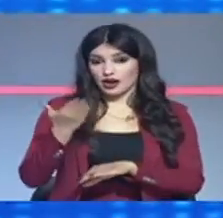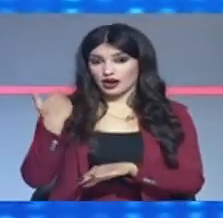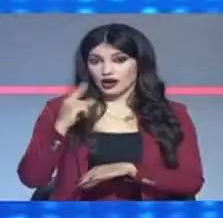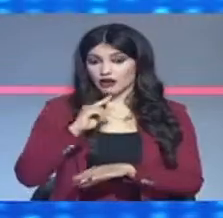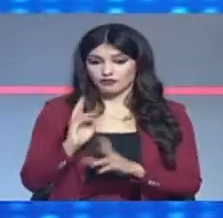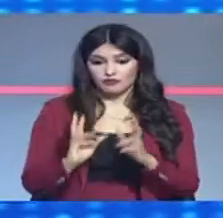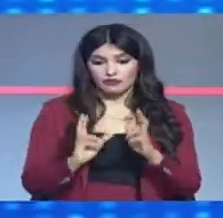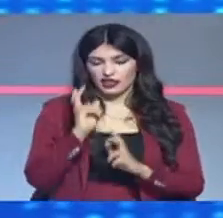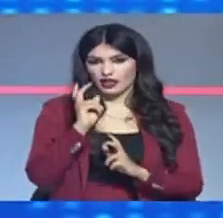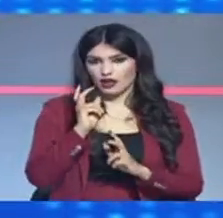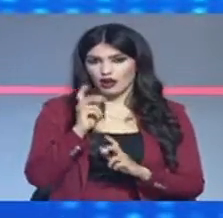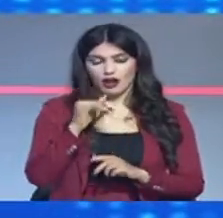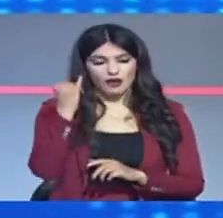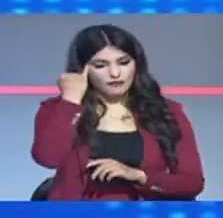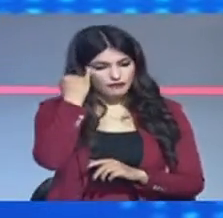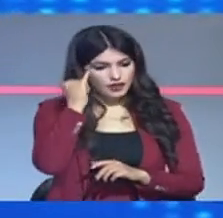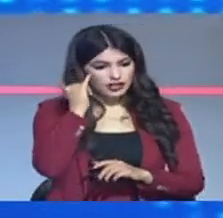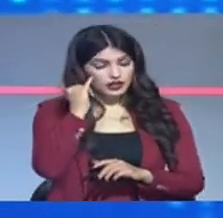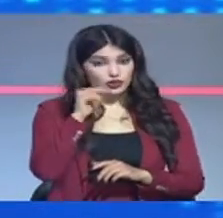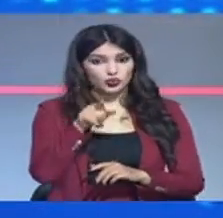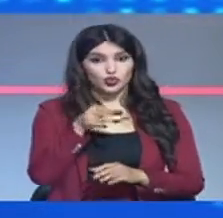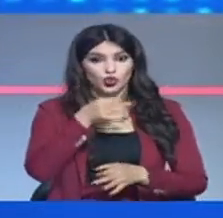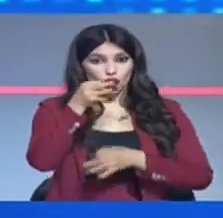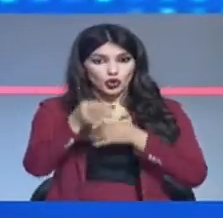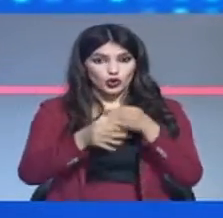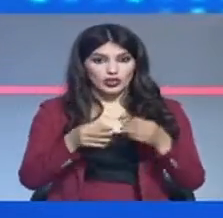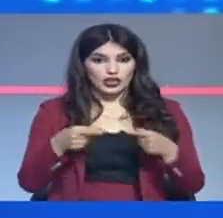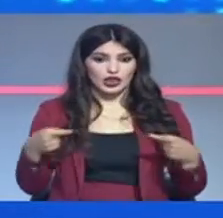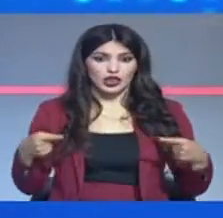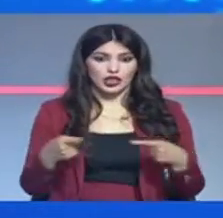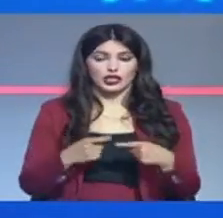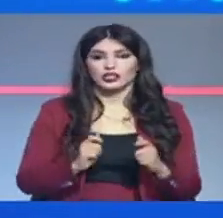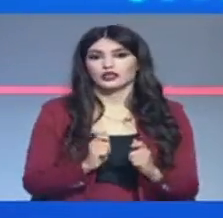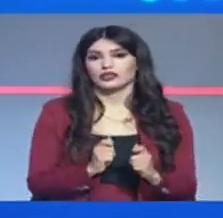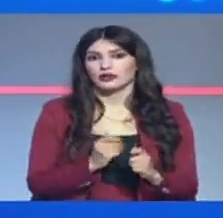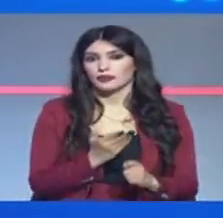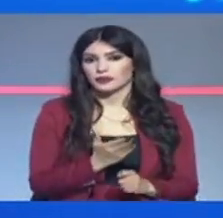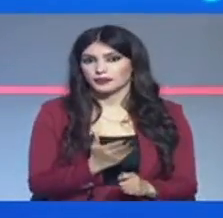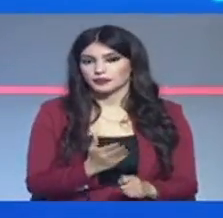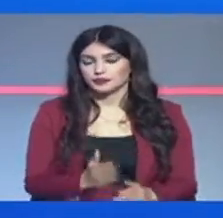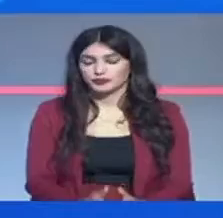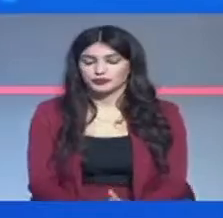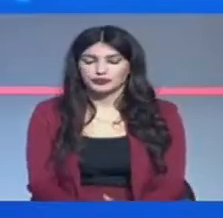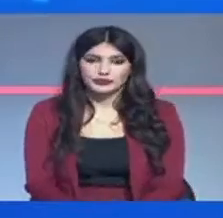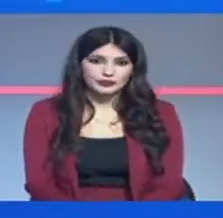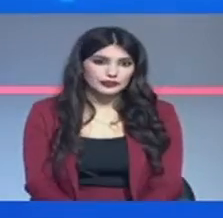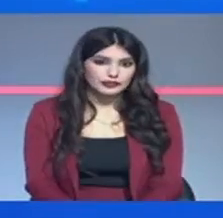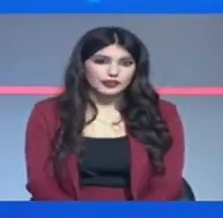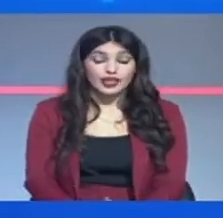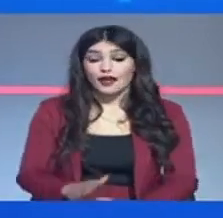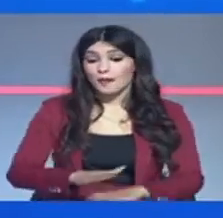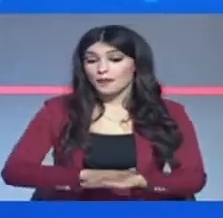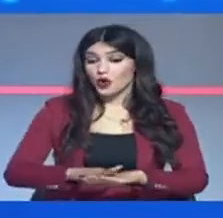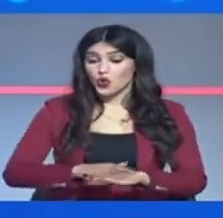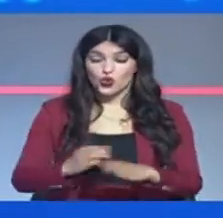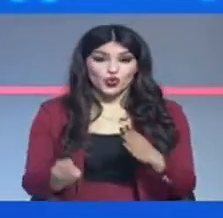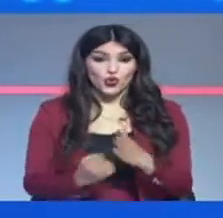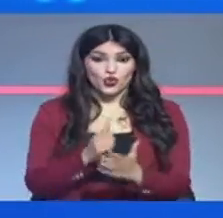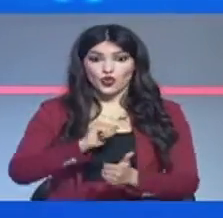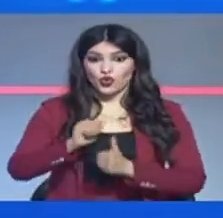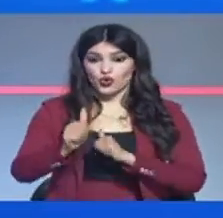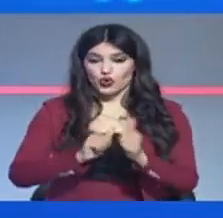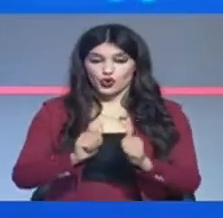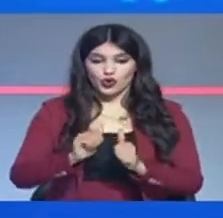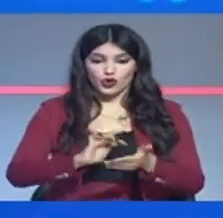استنكاره موقفا يصفه اجتهادا سياسي في جديد الرياضه الان ويسعى